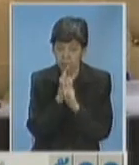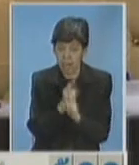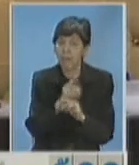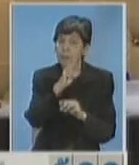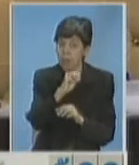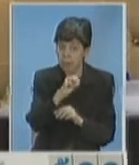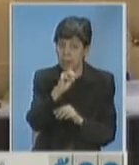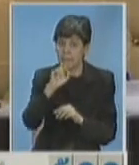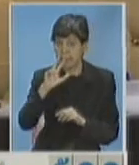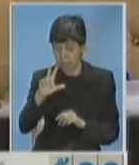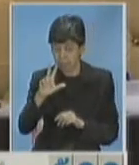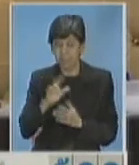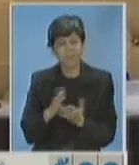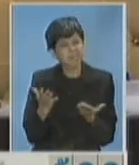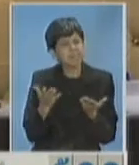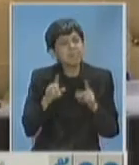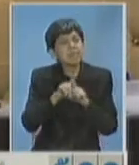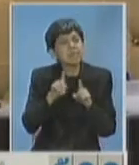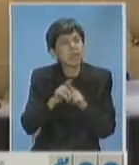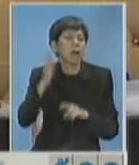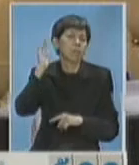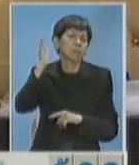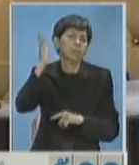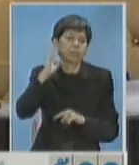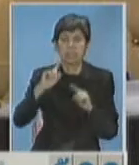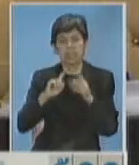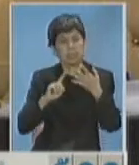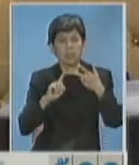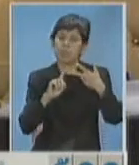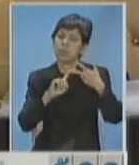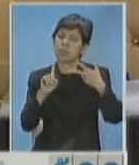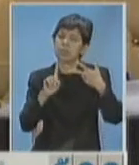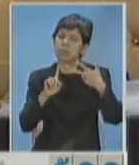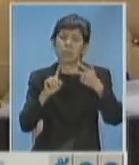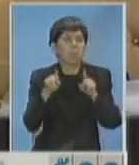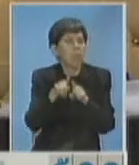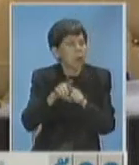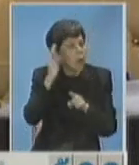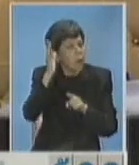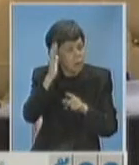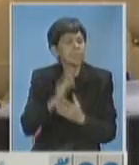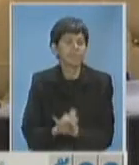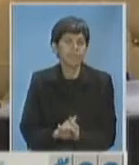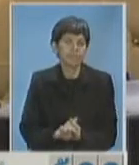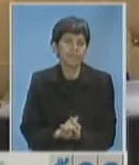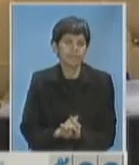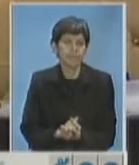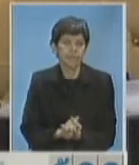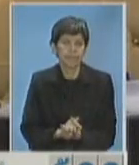านี้มันก็เหมือนกับการไปอภิปรายในวาระที่1นะครับ